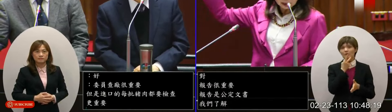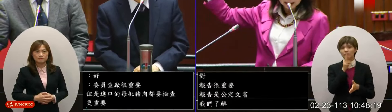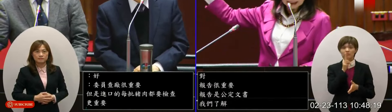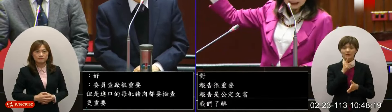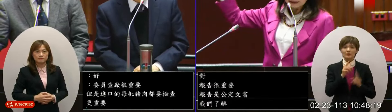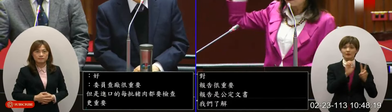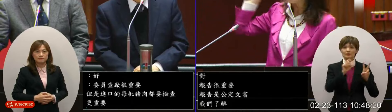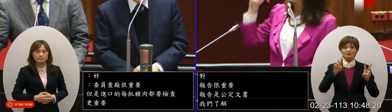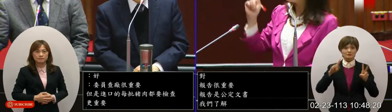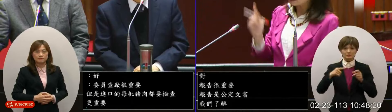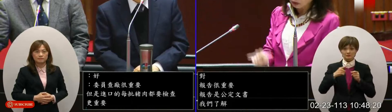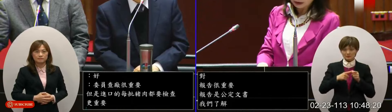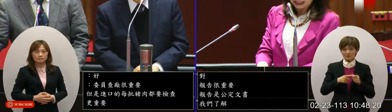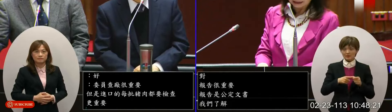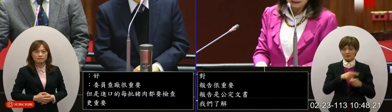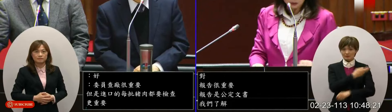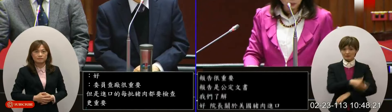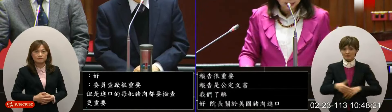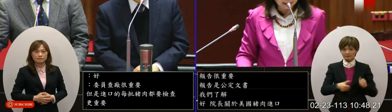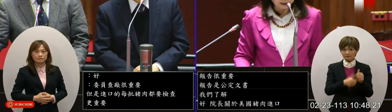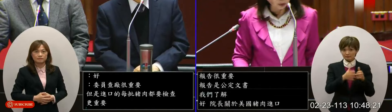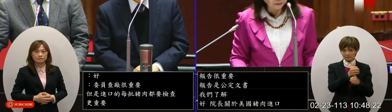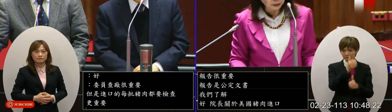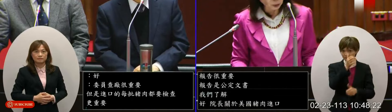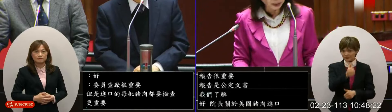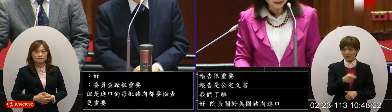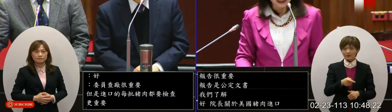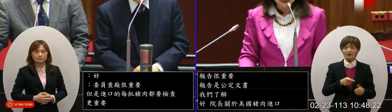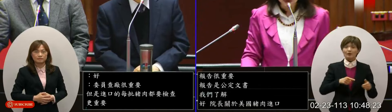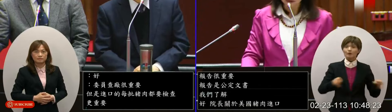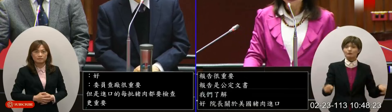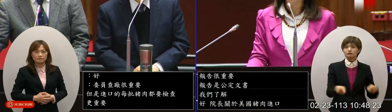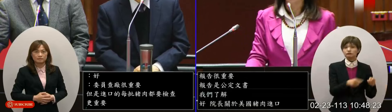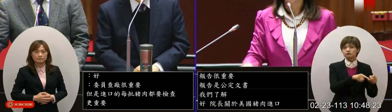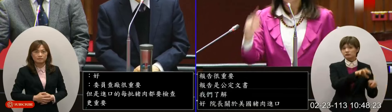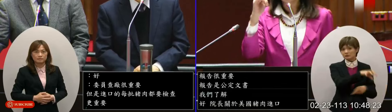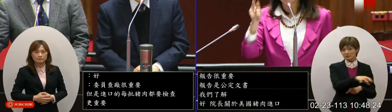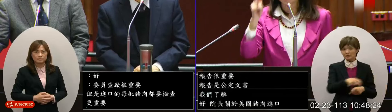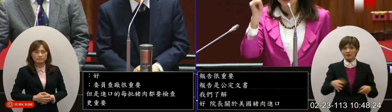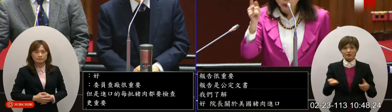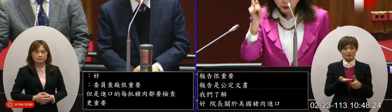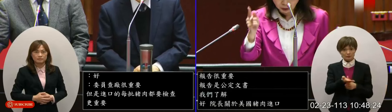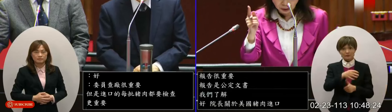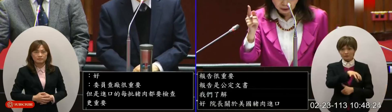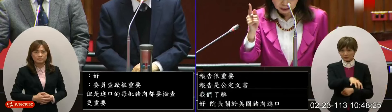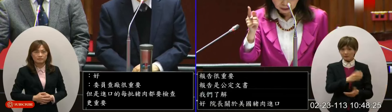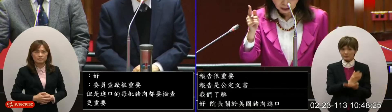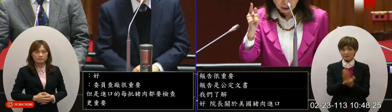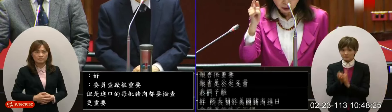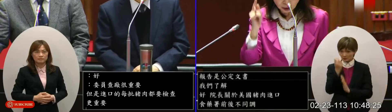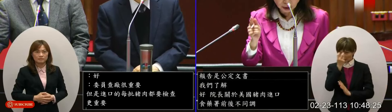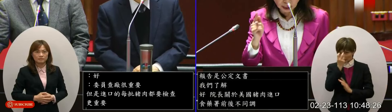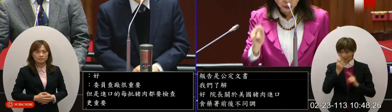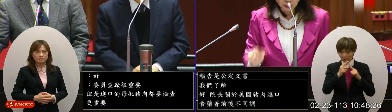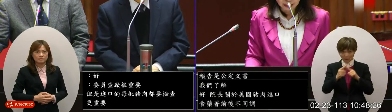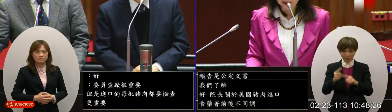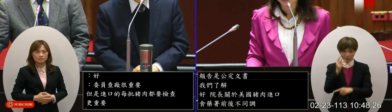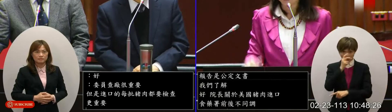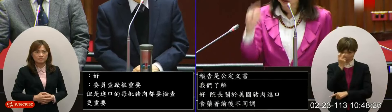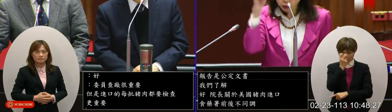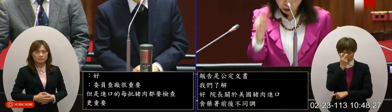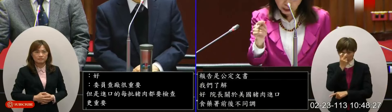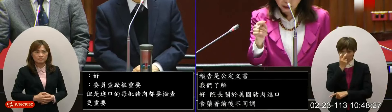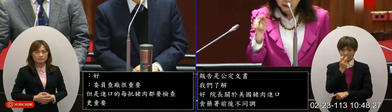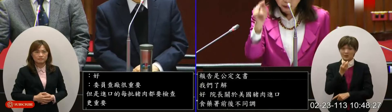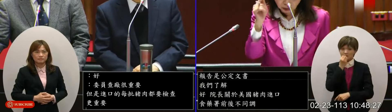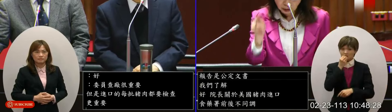说。实地查核的范围包括牧场、屠宰场及官方的卫生安全管制机制。透过实地查厂，食药署还可以